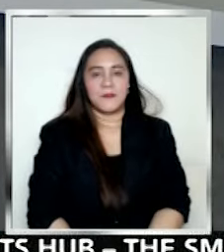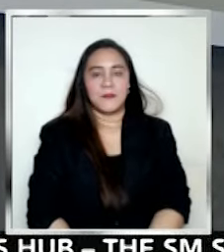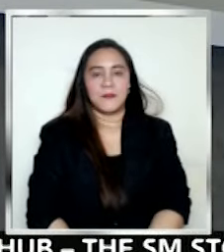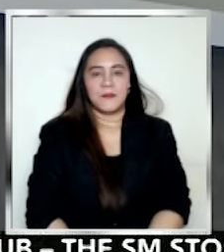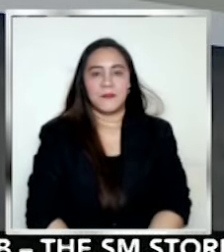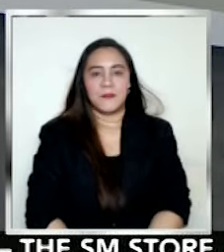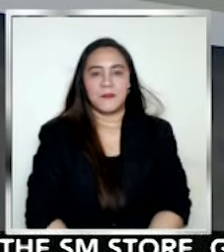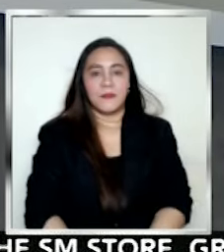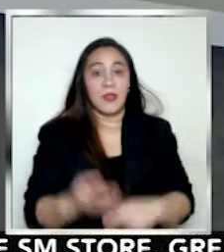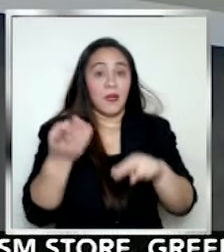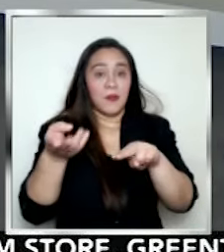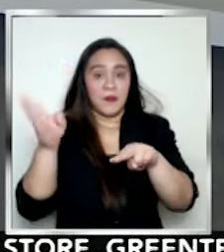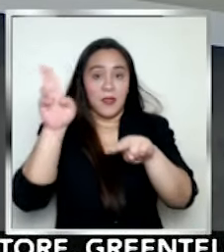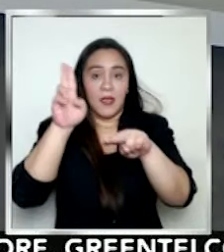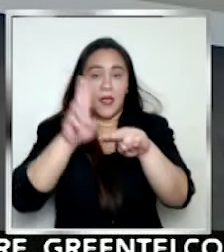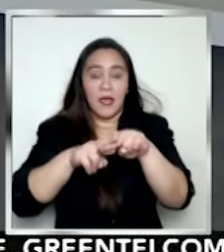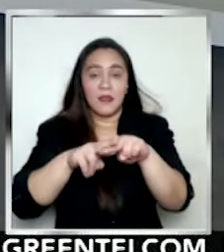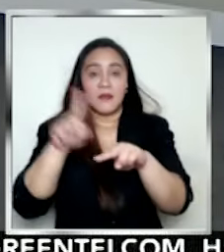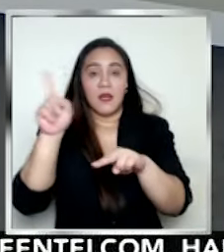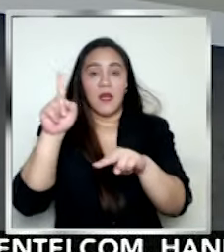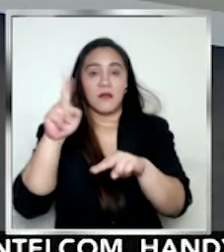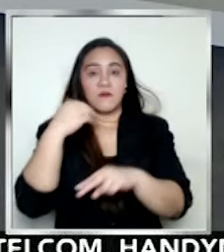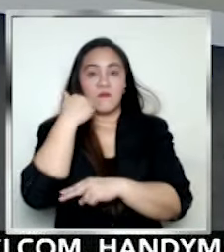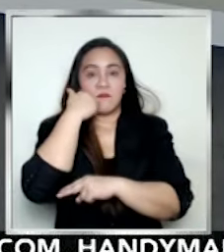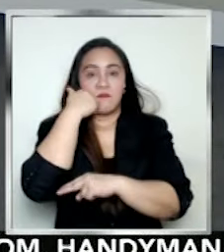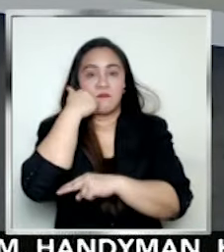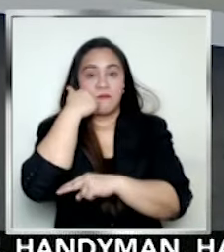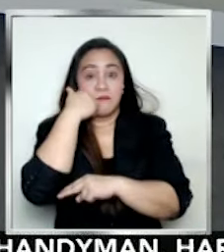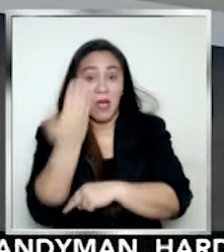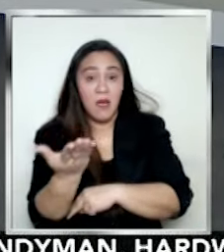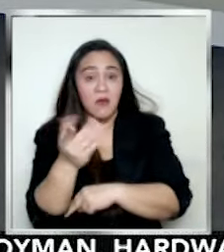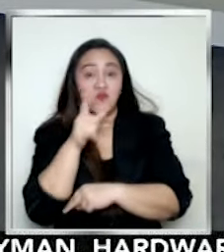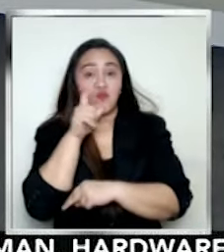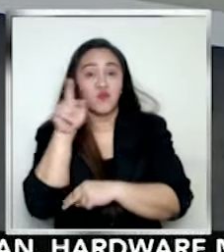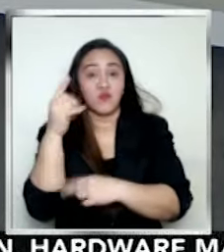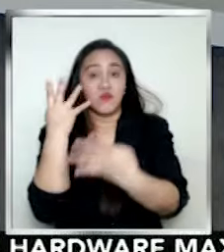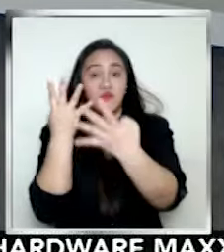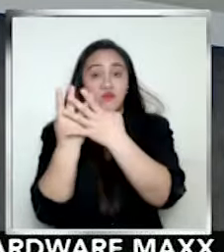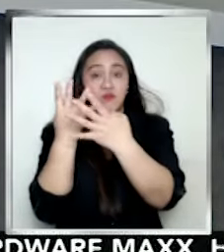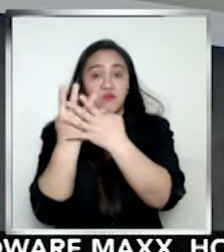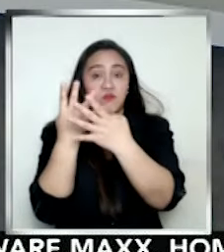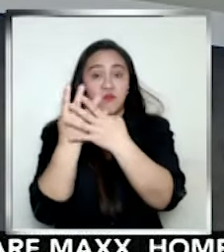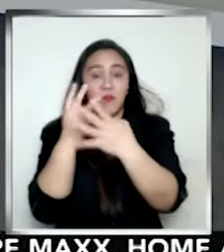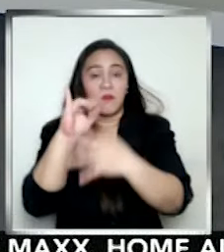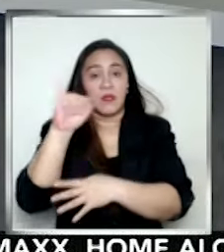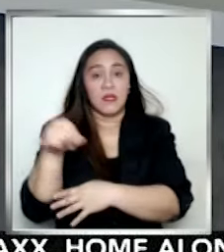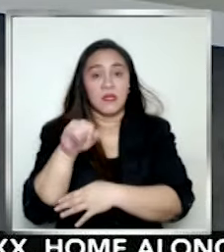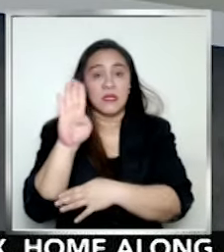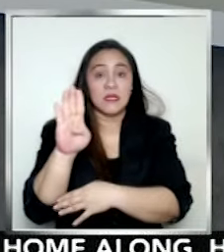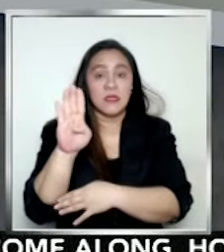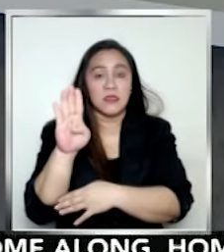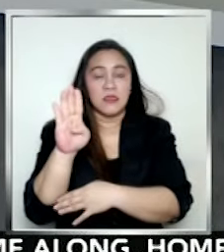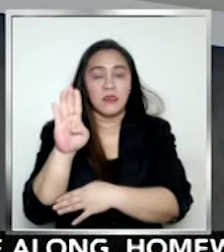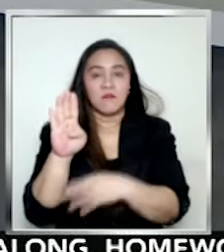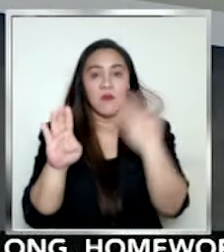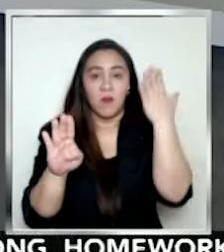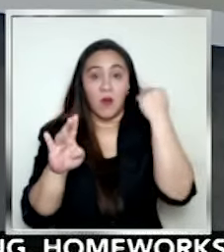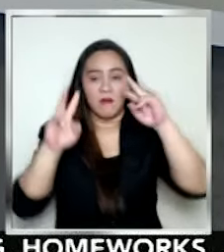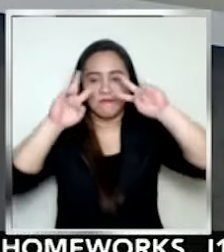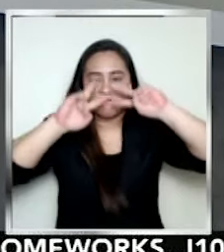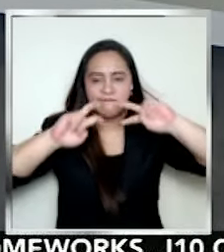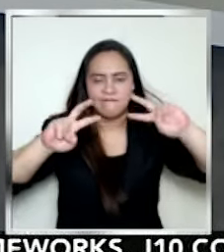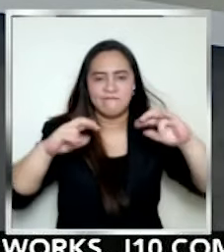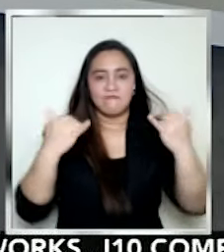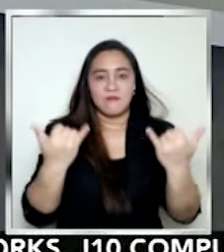Idinagdag na rin ang pagkamatay ng high-profile inmate na si JB Sebastian sa mga iniimbestigahan ng mga otoridad. Sabi ni Bucor